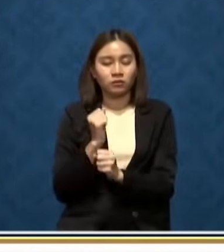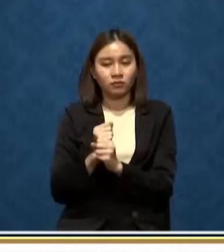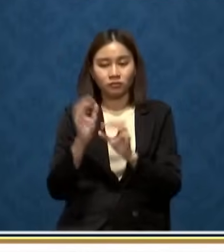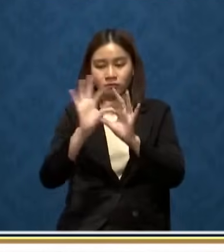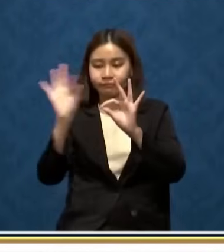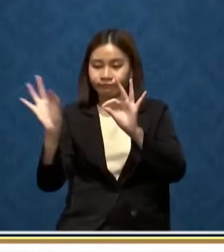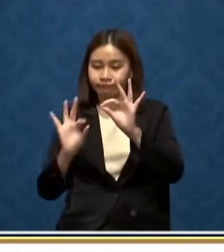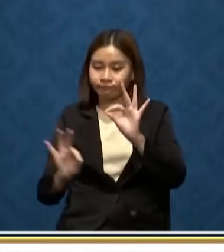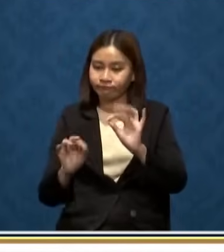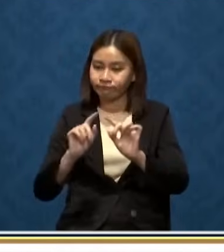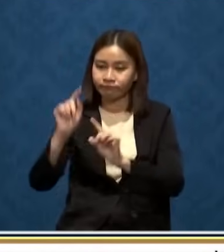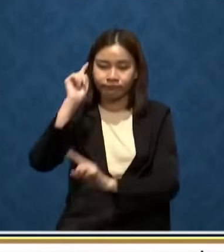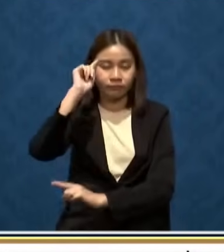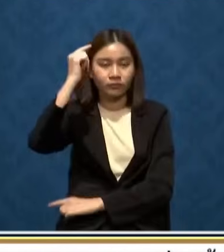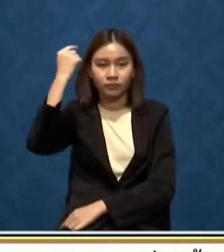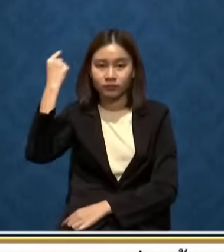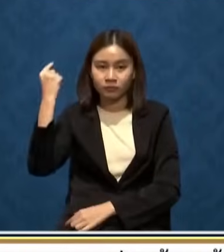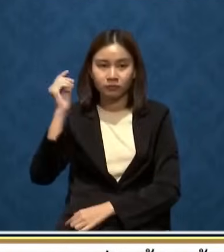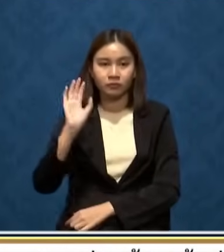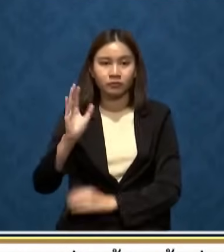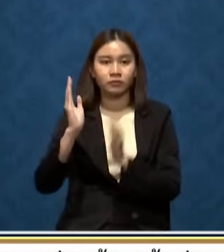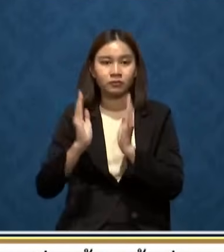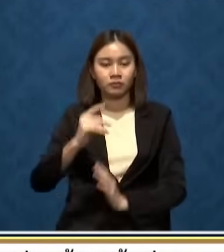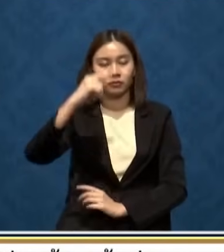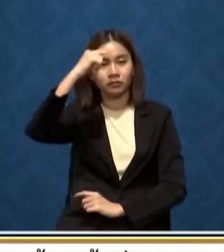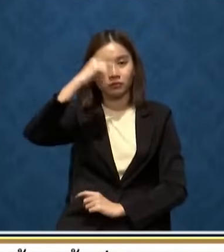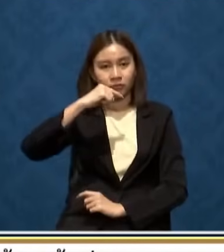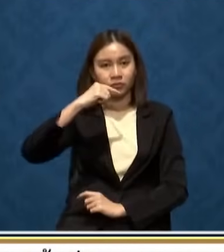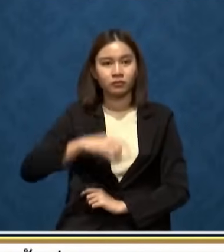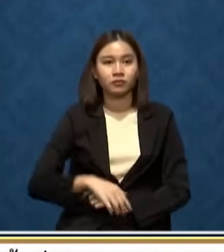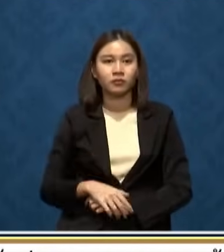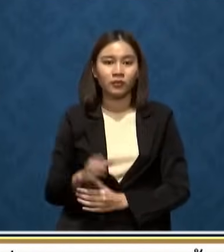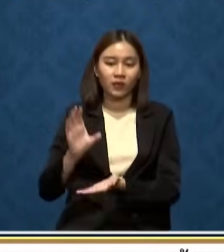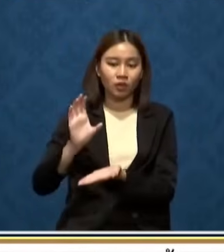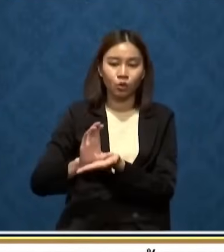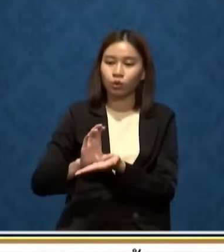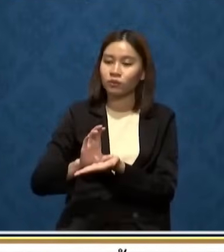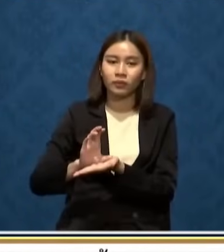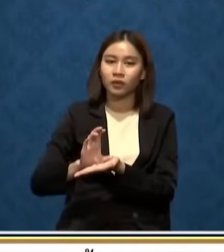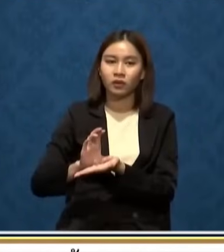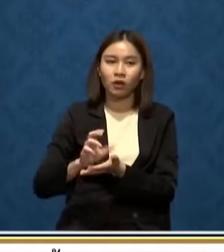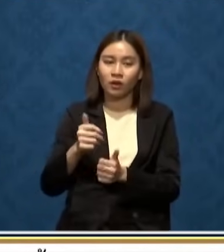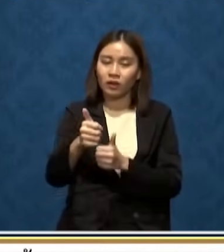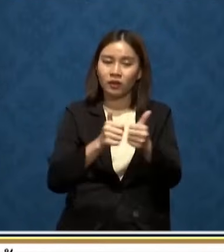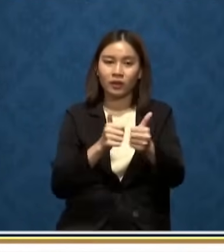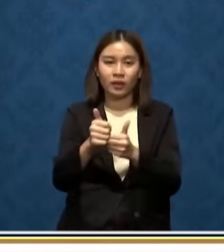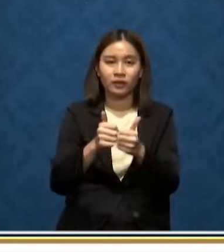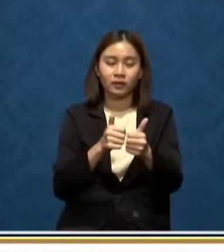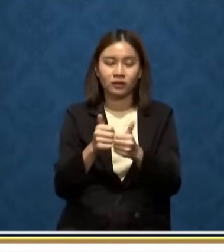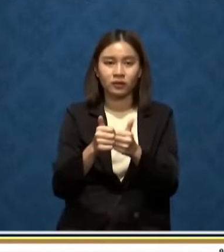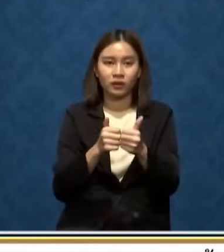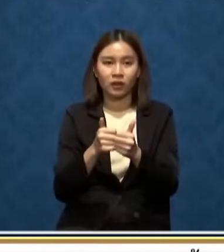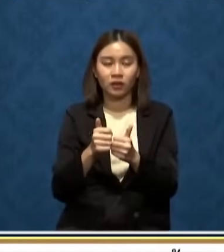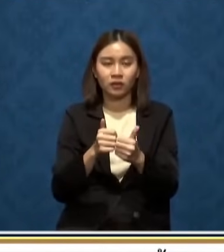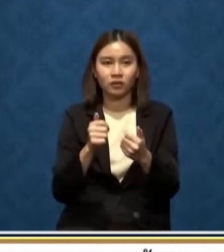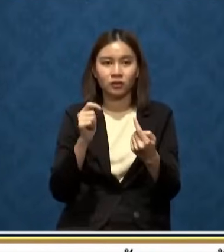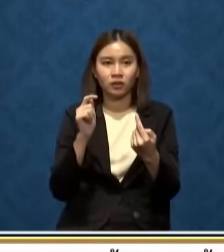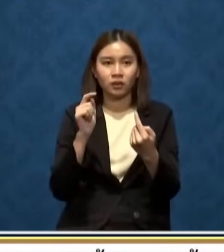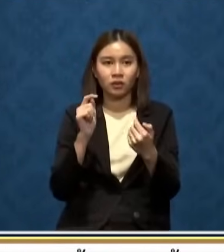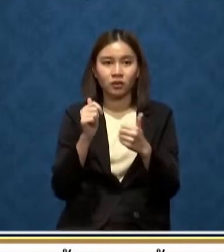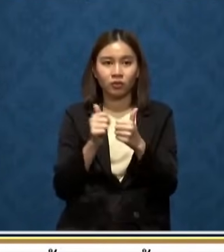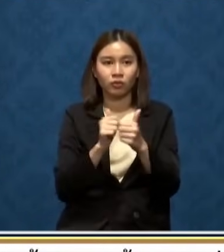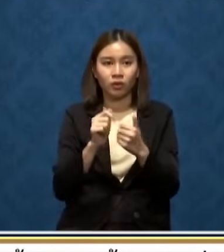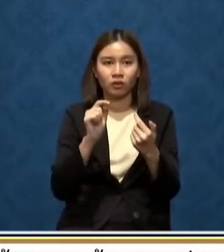าและคอนเทนต์ครีเอเตอร์ใหม่ๆของคนไทยค่ะที่ไม่ต้องใช้ทุนจำนวนมากไปแข่งขันกับสตรีมมิ่ง